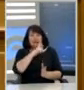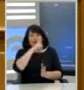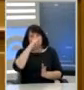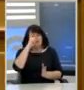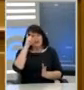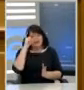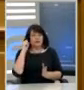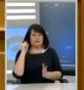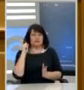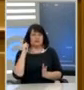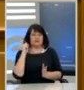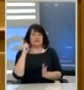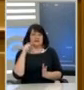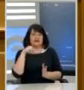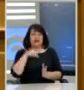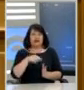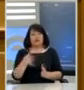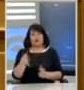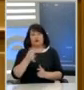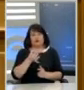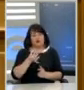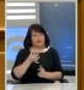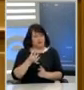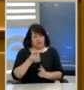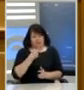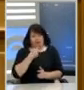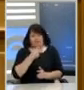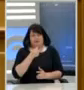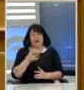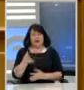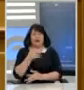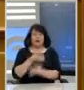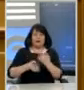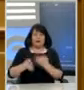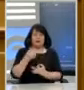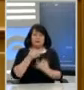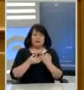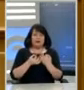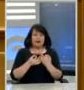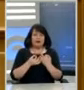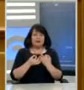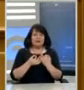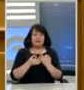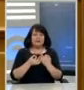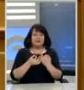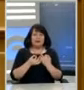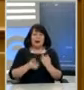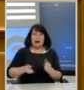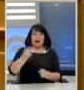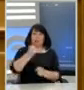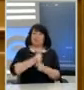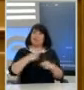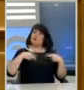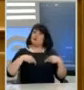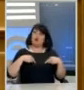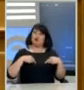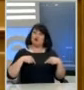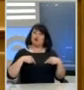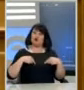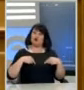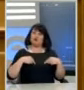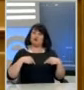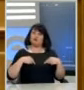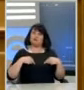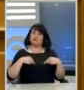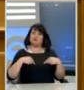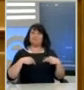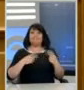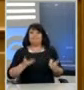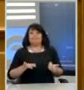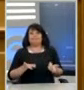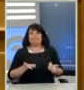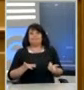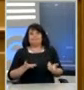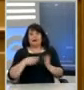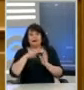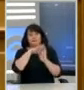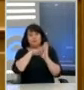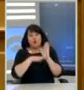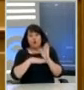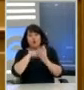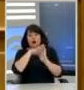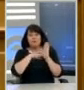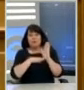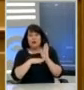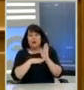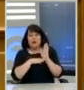δεν τον δυσκόλεψε ιδιαίτερα αυτή η τοποθέτησή του να αναλάβει υπουργός. Διότι ως γνωστόν τα προγράμματα